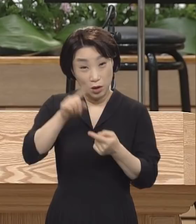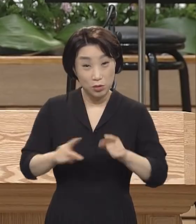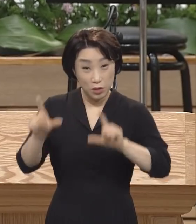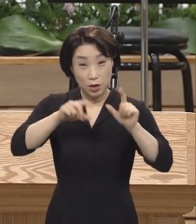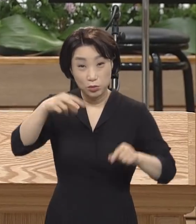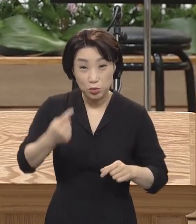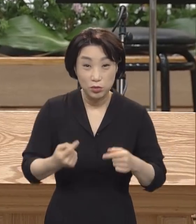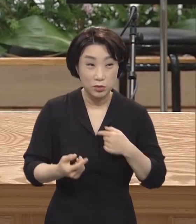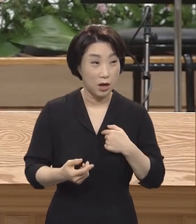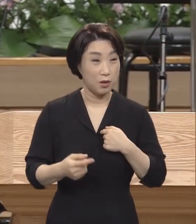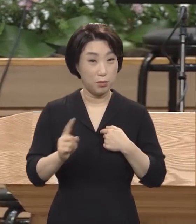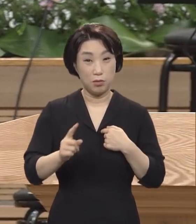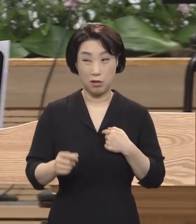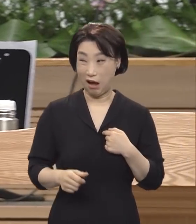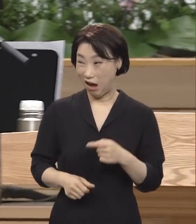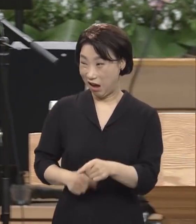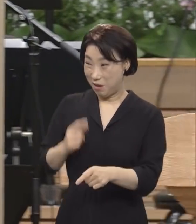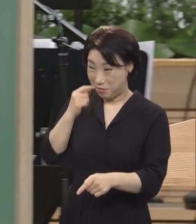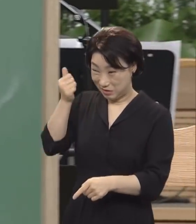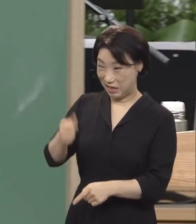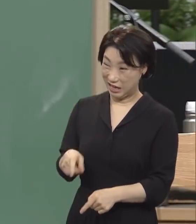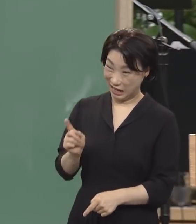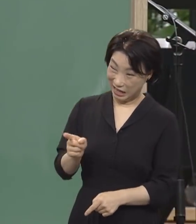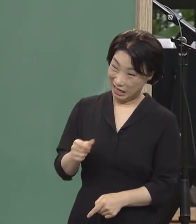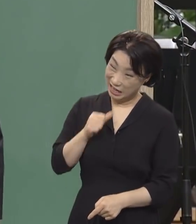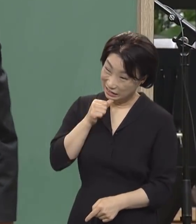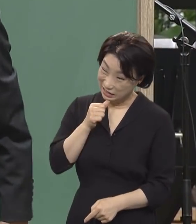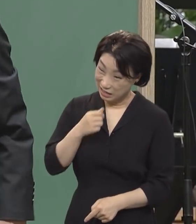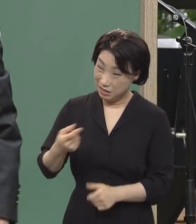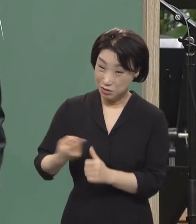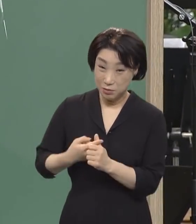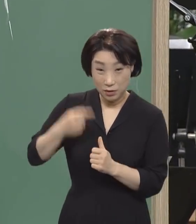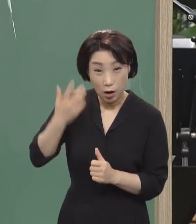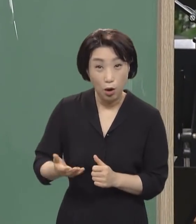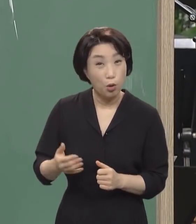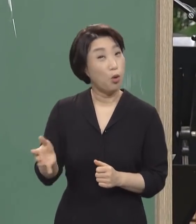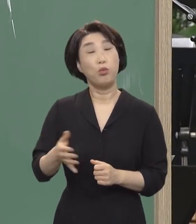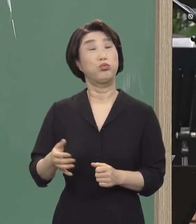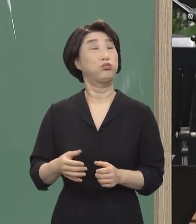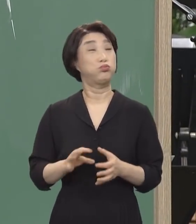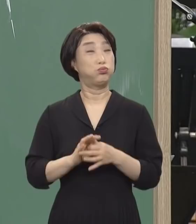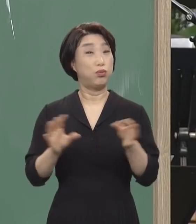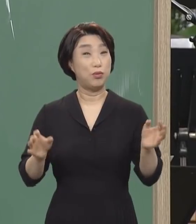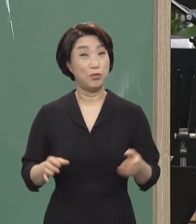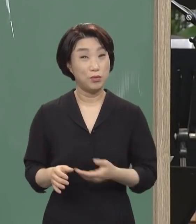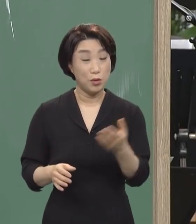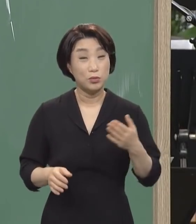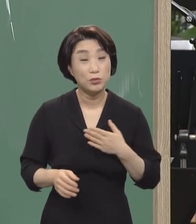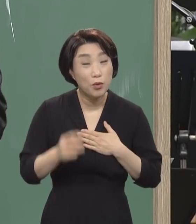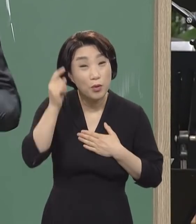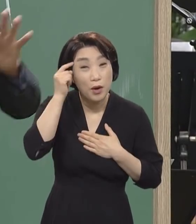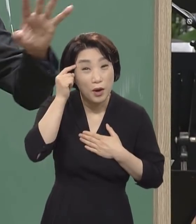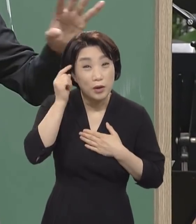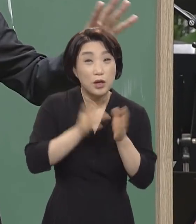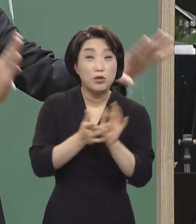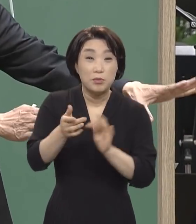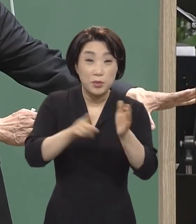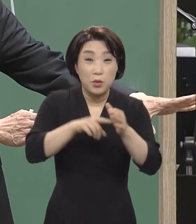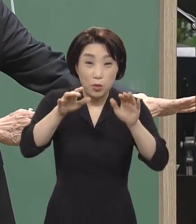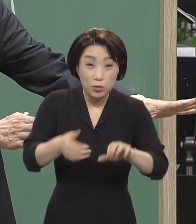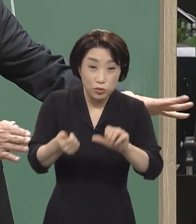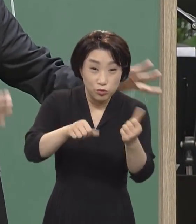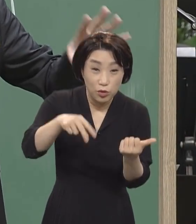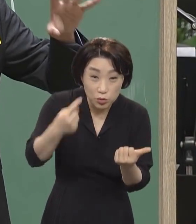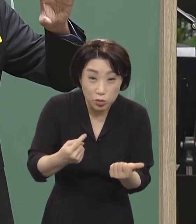해서 누가 다 보고 가난하다고 없다고 흉복해서 흉복하고 아무 상관없어 왜 나는 예수 믿고 오늘 죽어도 제